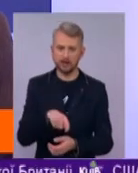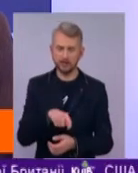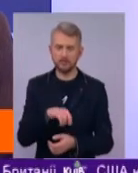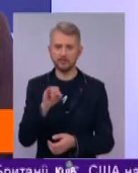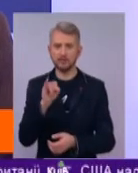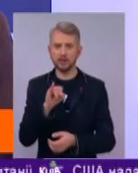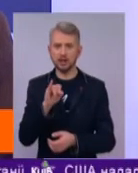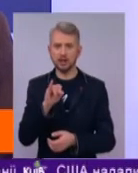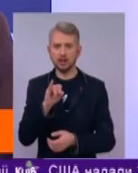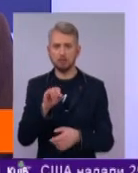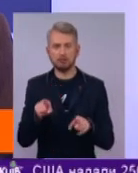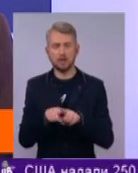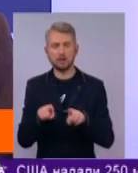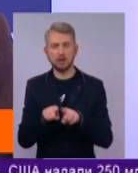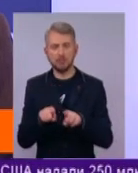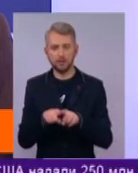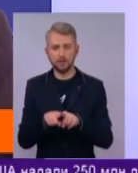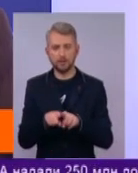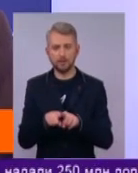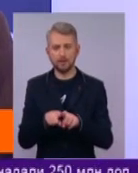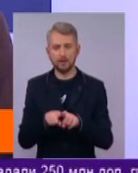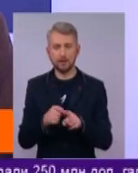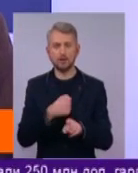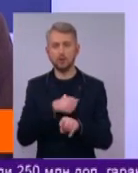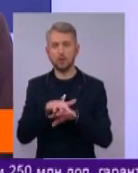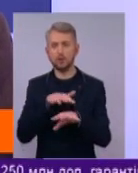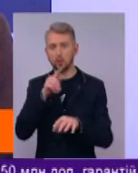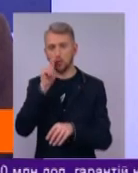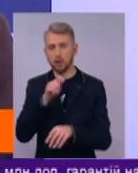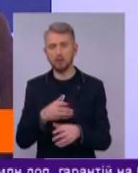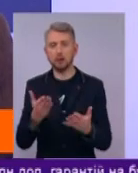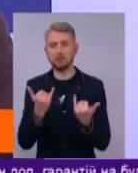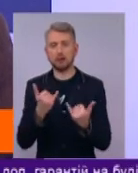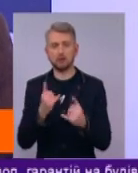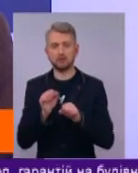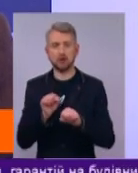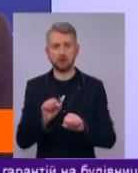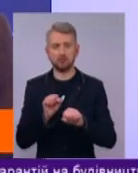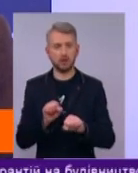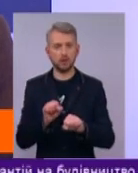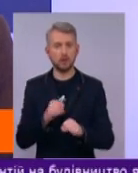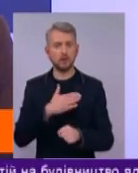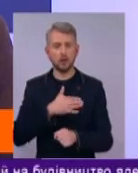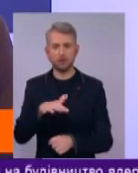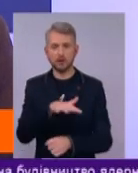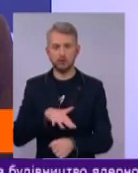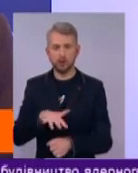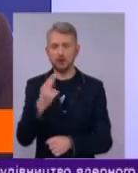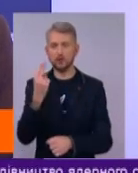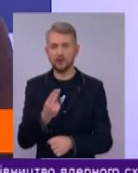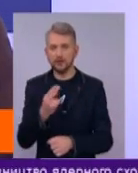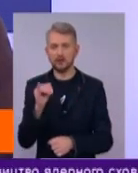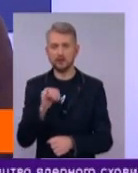і так само Збройних сил України, які зараз захищають нашу територіальну цілісність